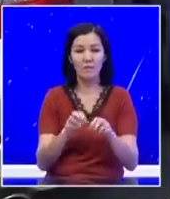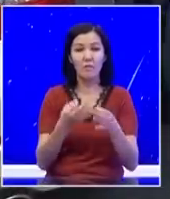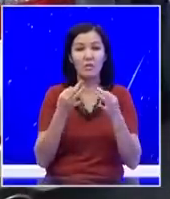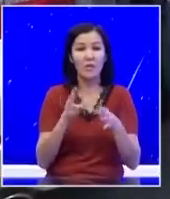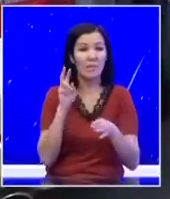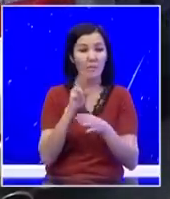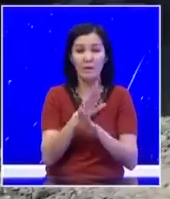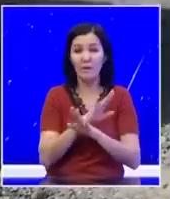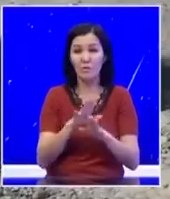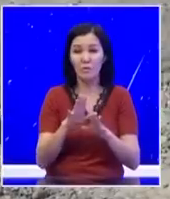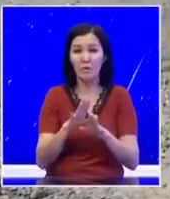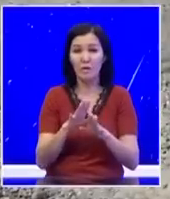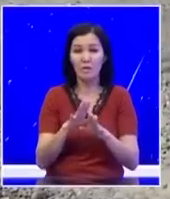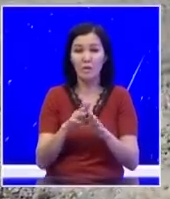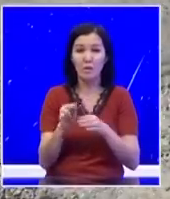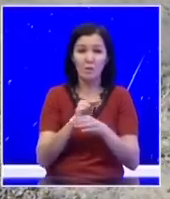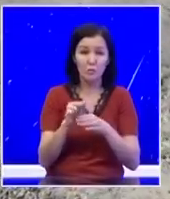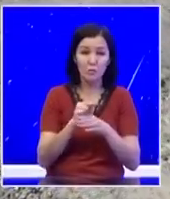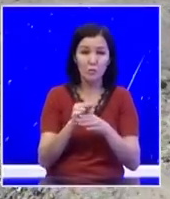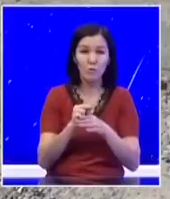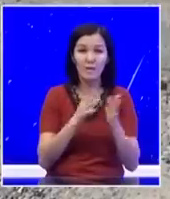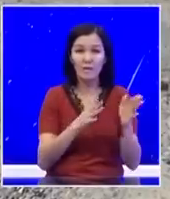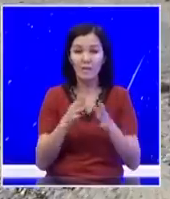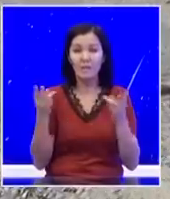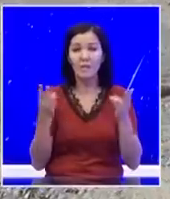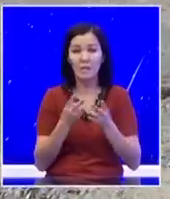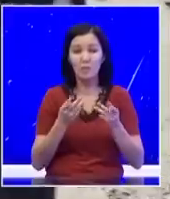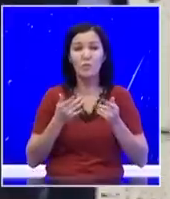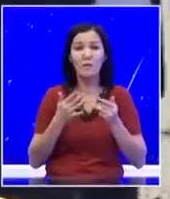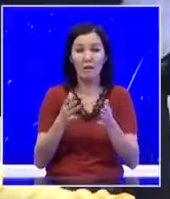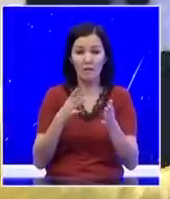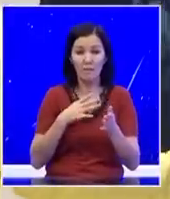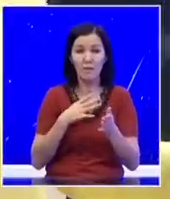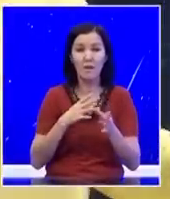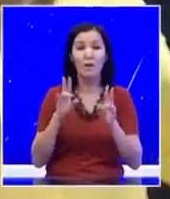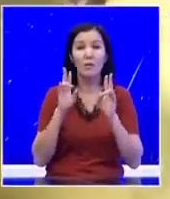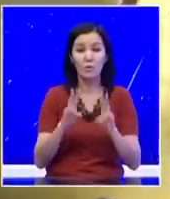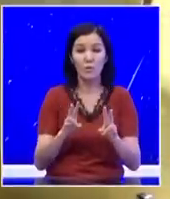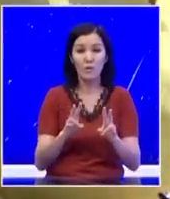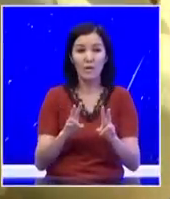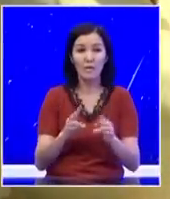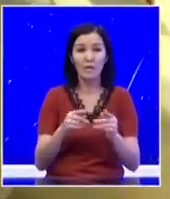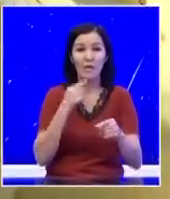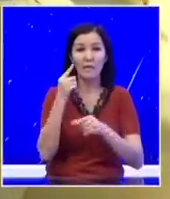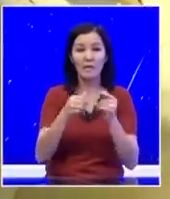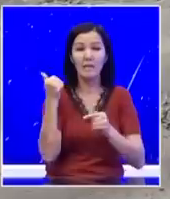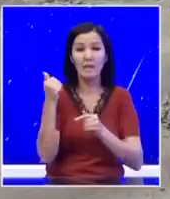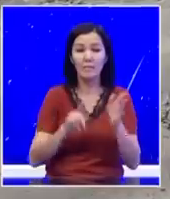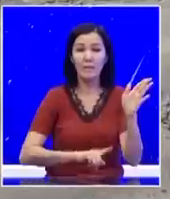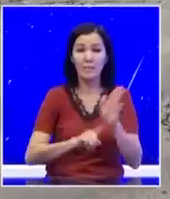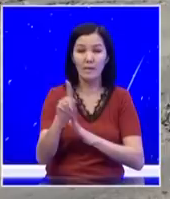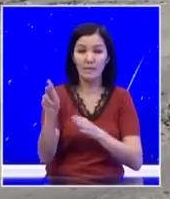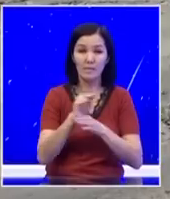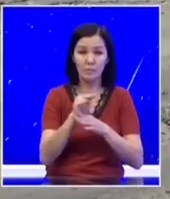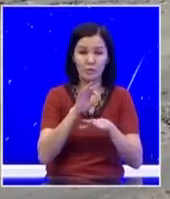жоқ, жамаулы жолдың жайын ретке келтіруді талап етті. Қалалық әкімдік өкілдері тұралап қалған тірлік келер апта қолға алынады